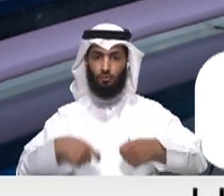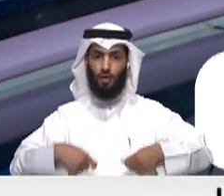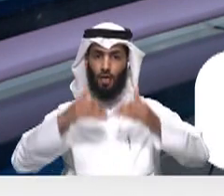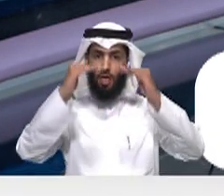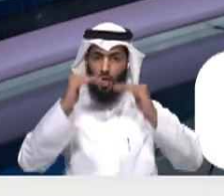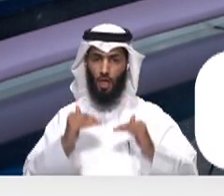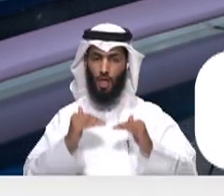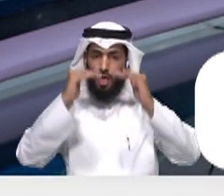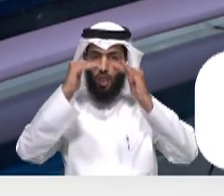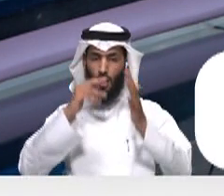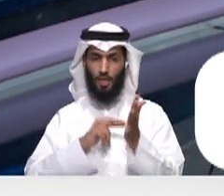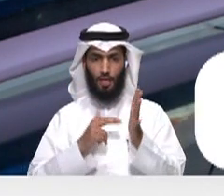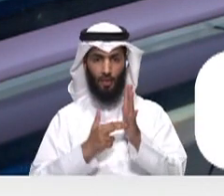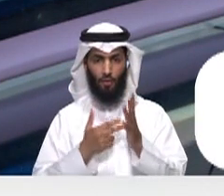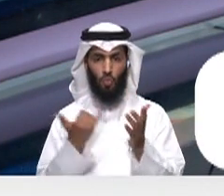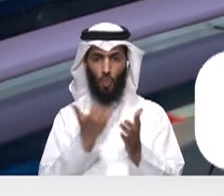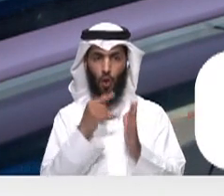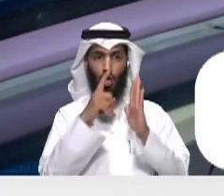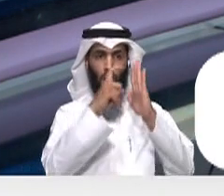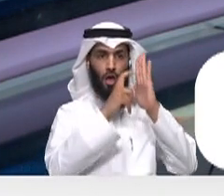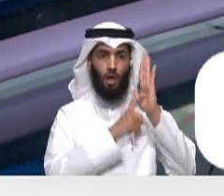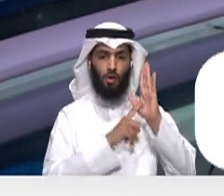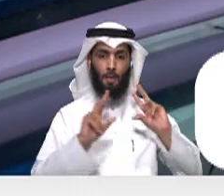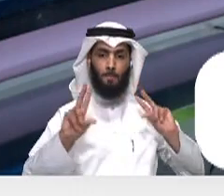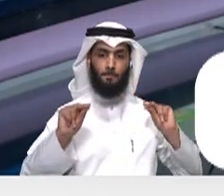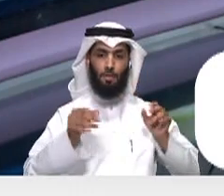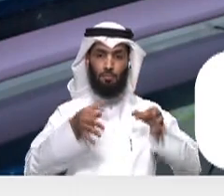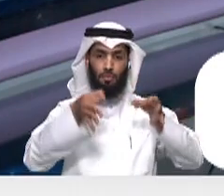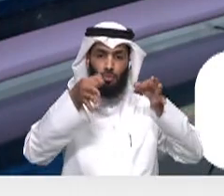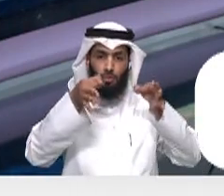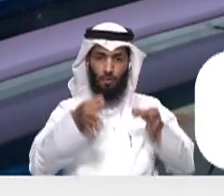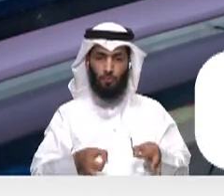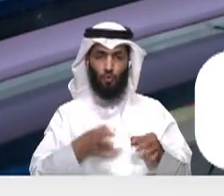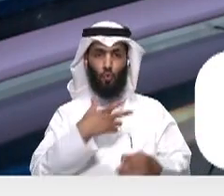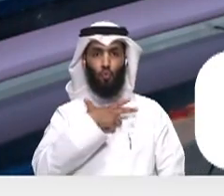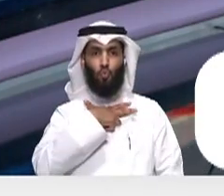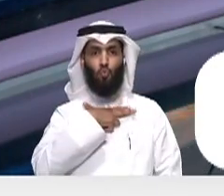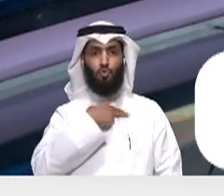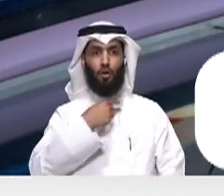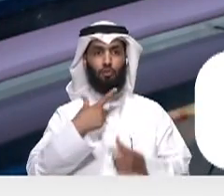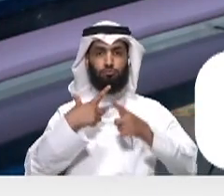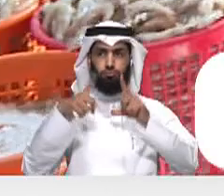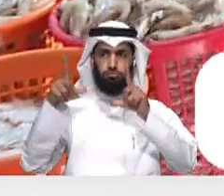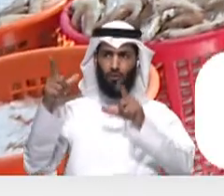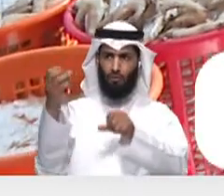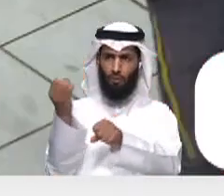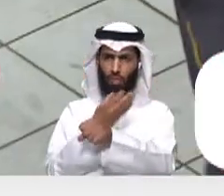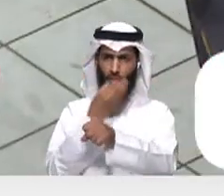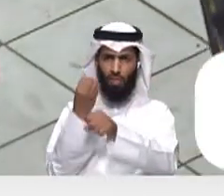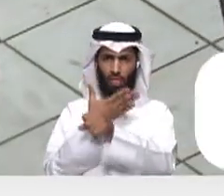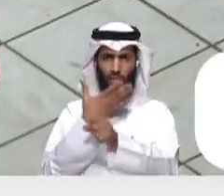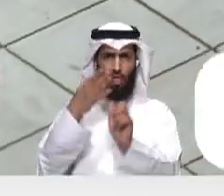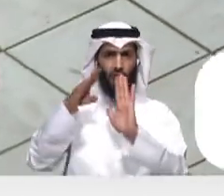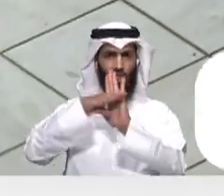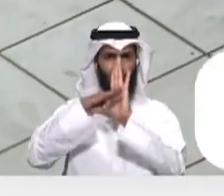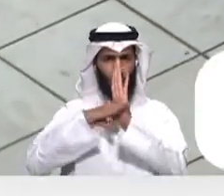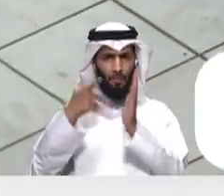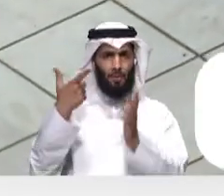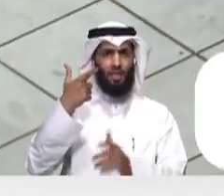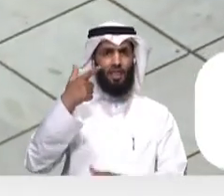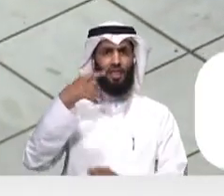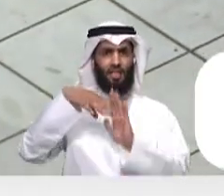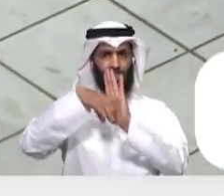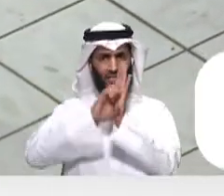الاجراءات وفقا للقوانين والانظمه المعمول بها ونفت الوزاره ما يتم تداوله على مواقع التواصل الاجتماعي